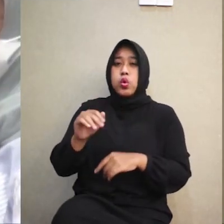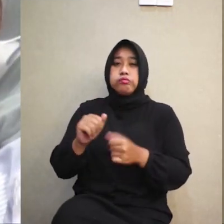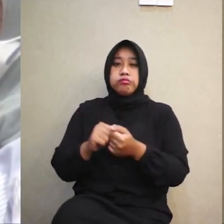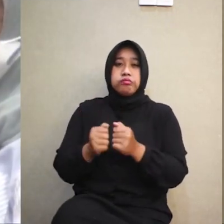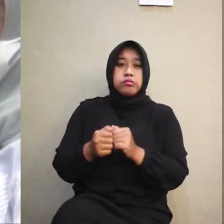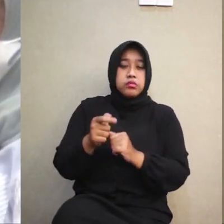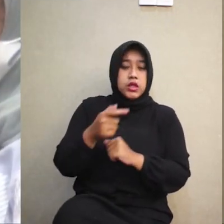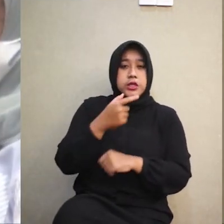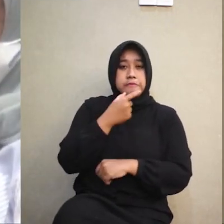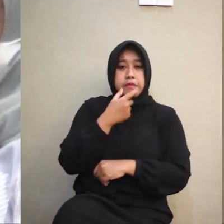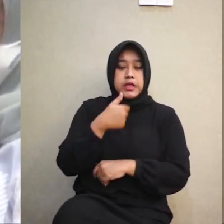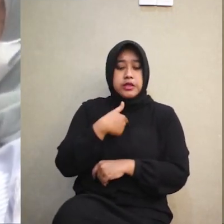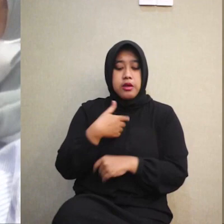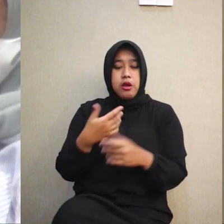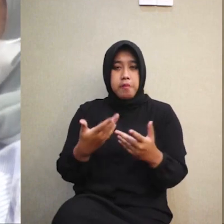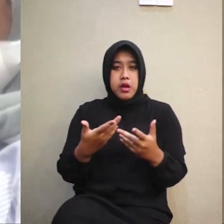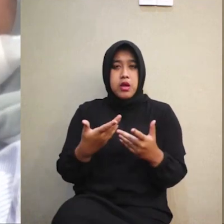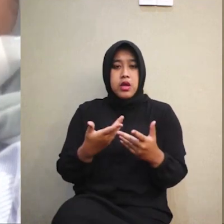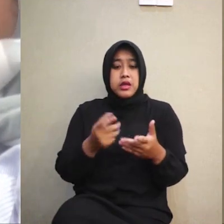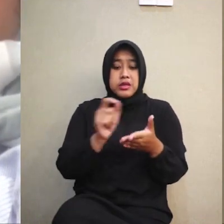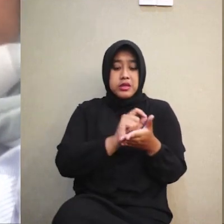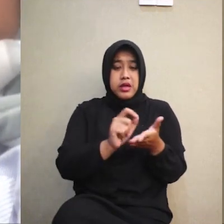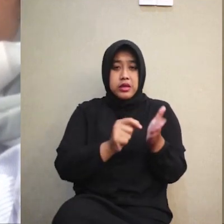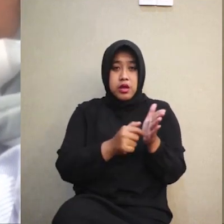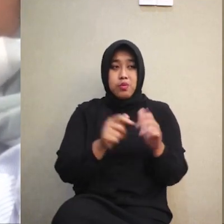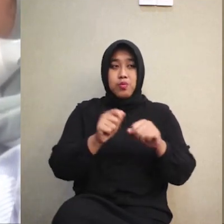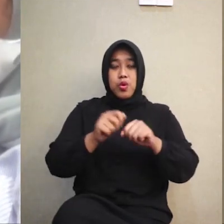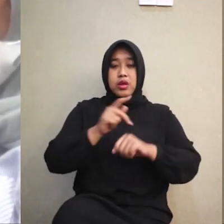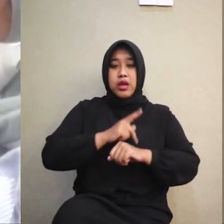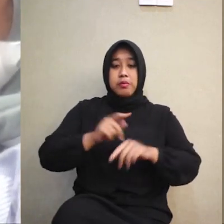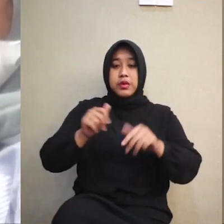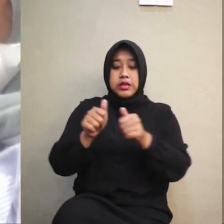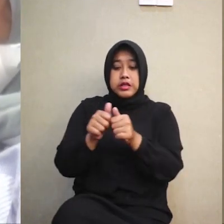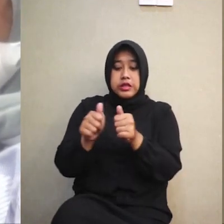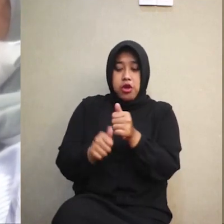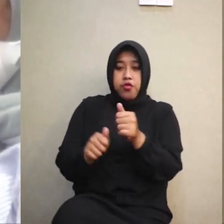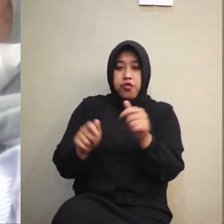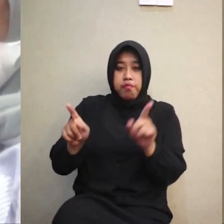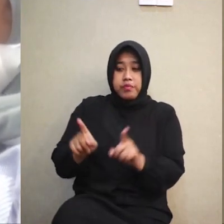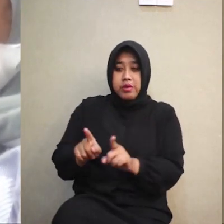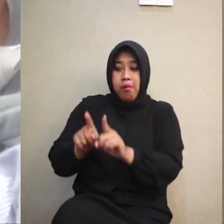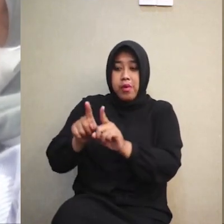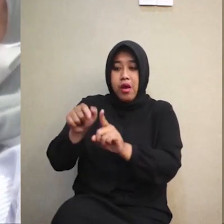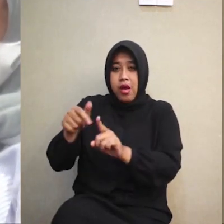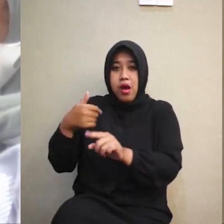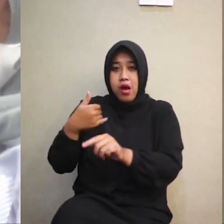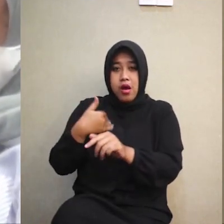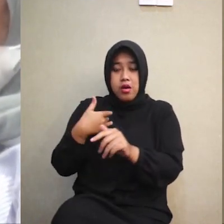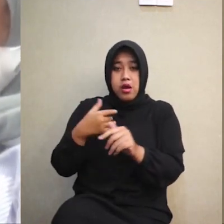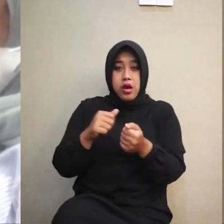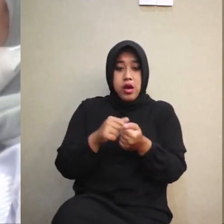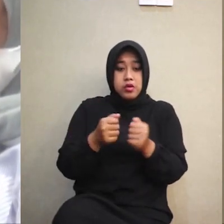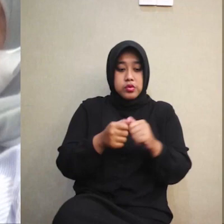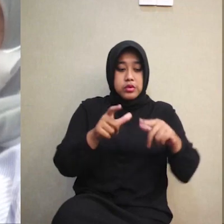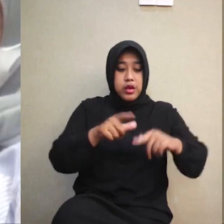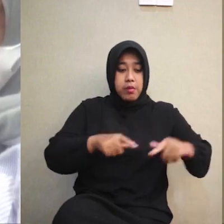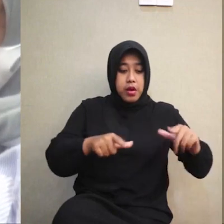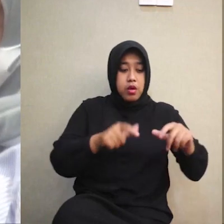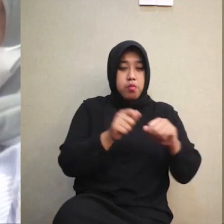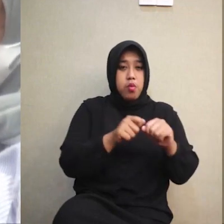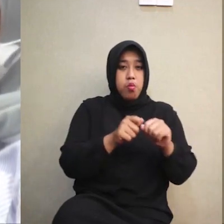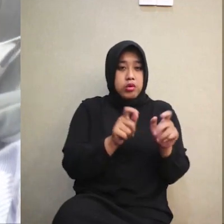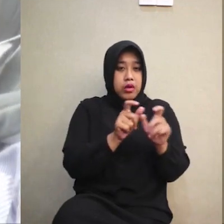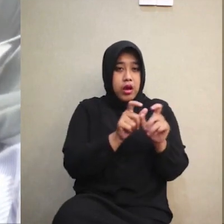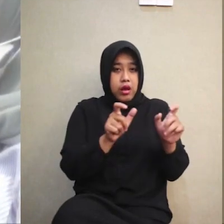saya itu menjadi catatan bagi kami serta pendamping gitu ketika ada temuan-temuan di lapangan yang kemudian membuat statement